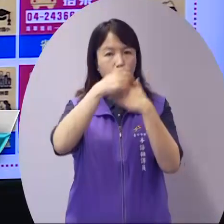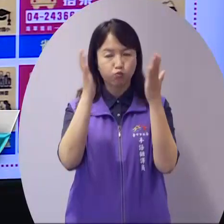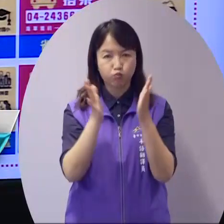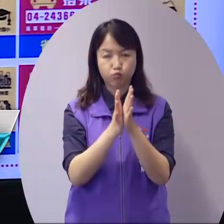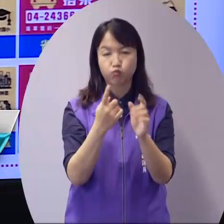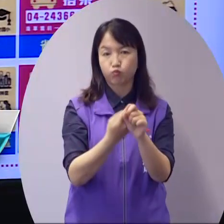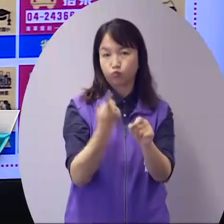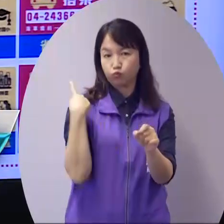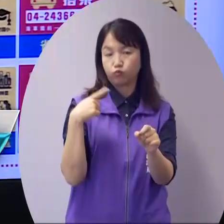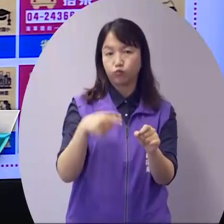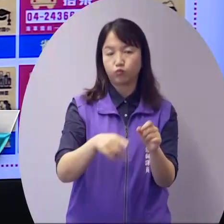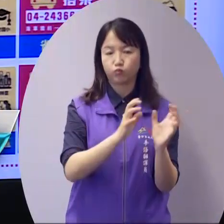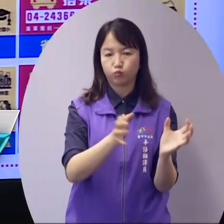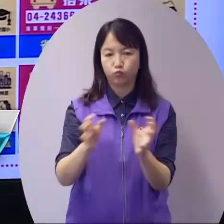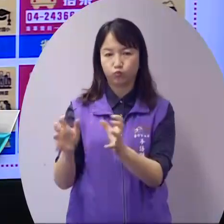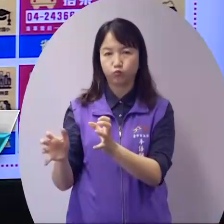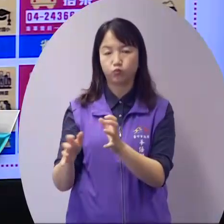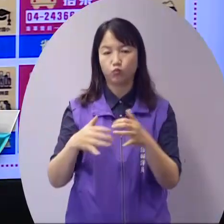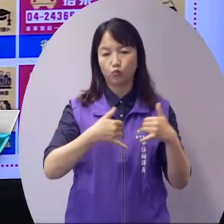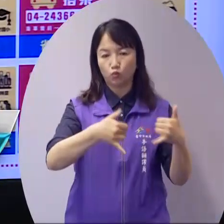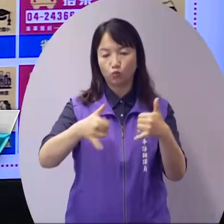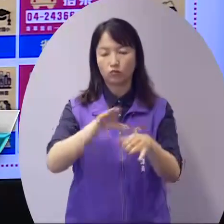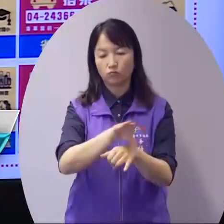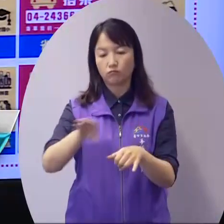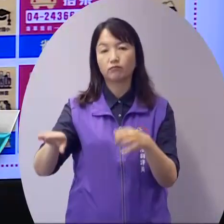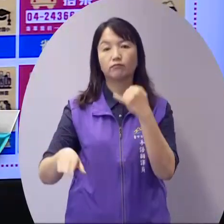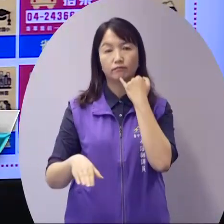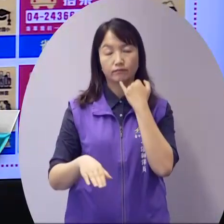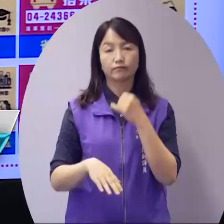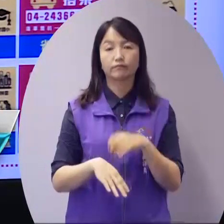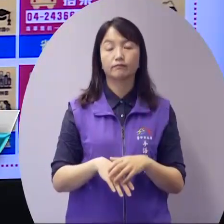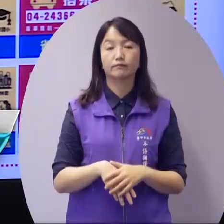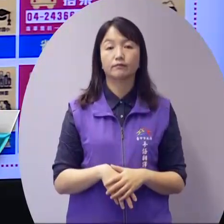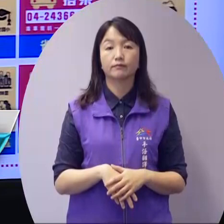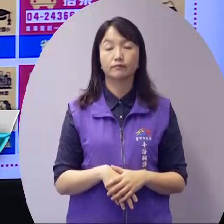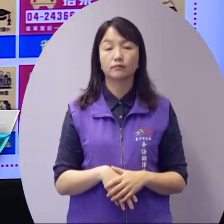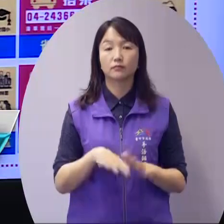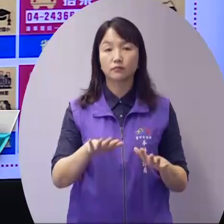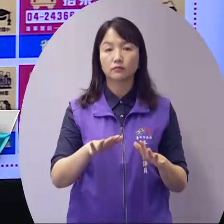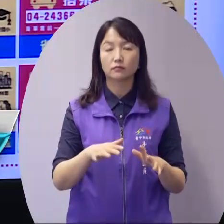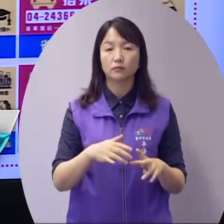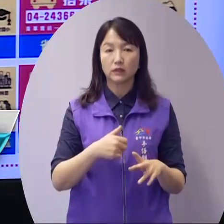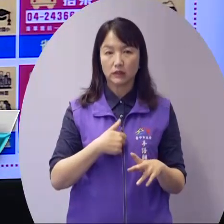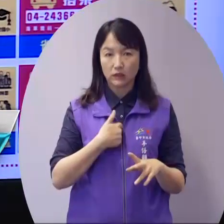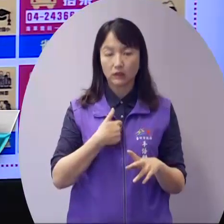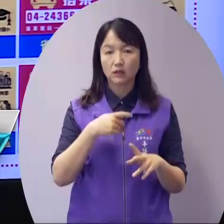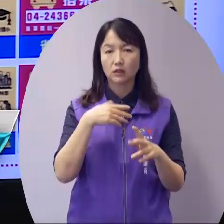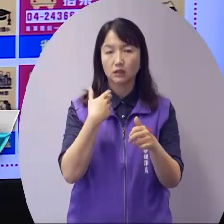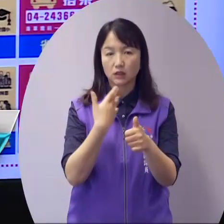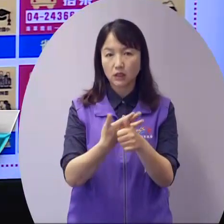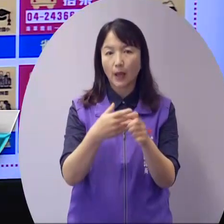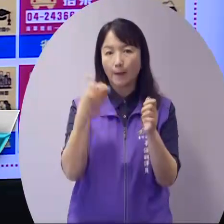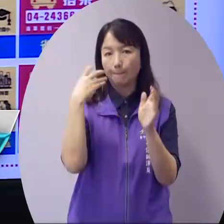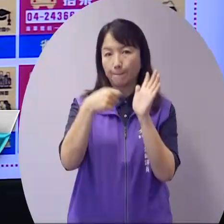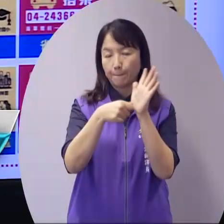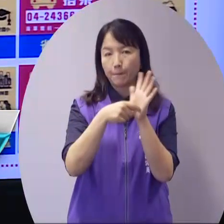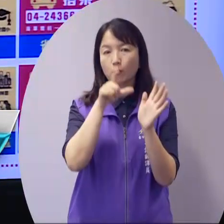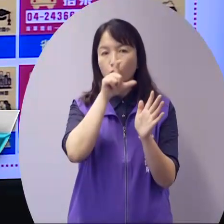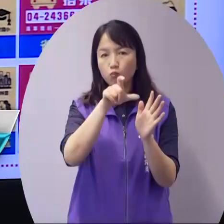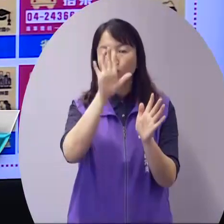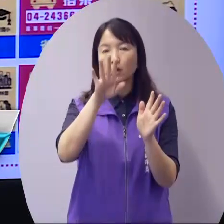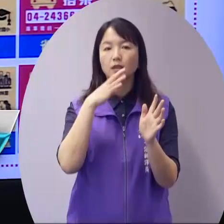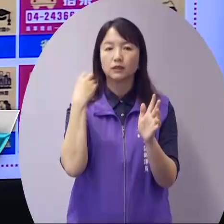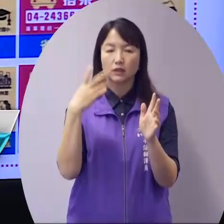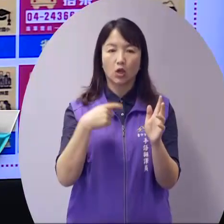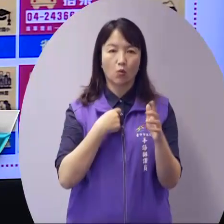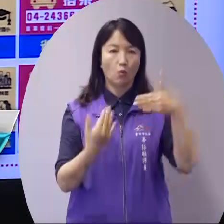去年我们陆续有开辟的这个新的路线。那事实上我们当然就给它一个新的命名，给它一个新的涂